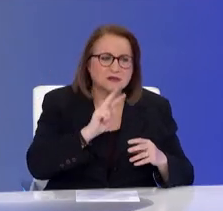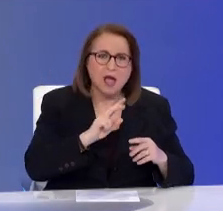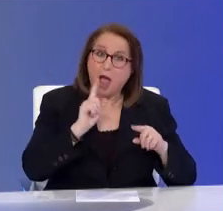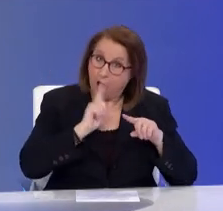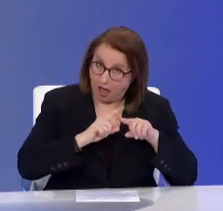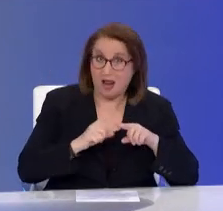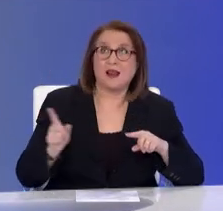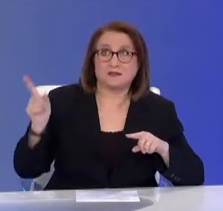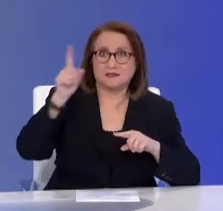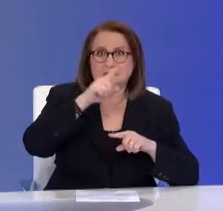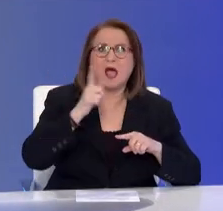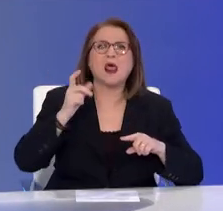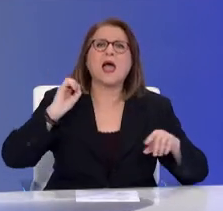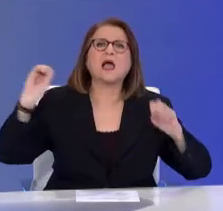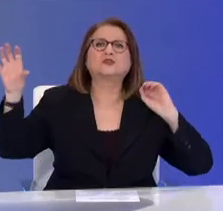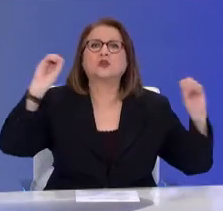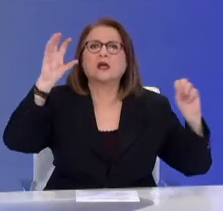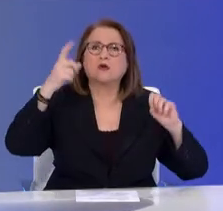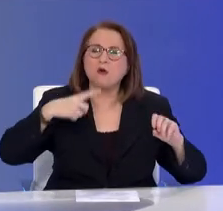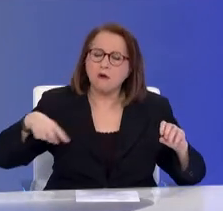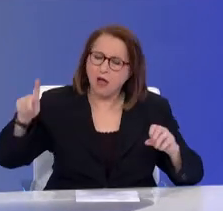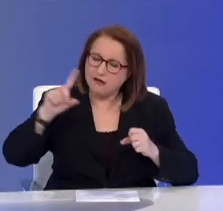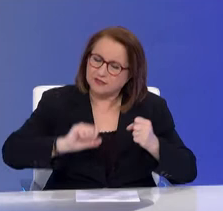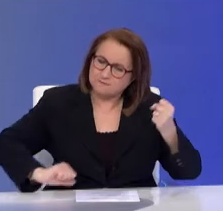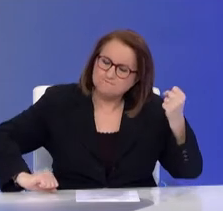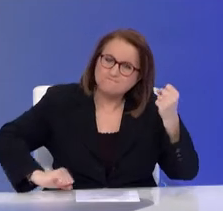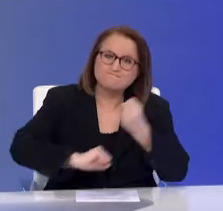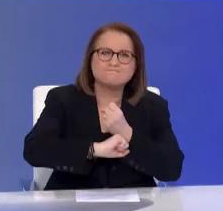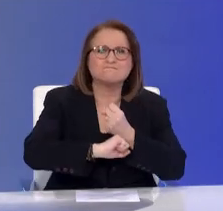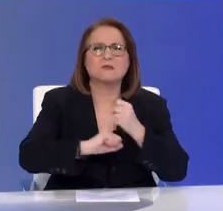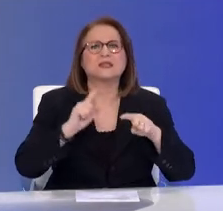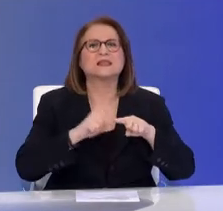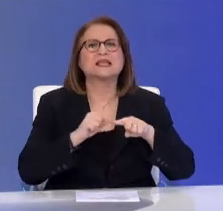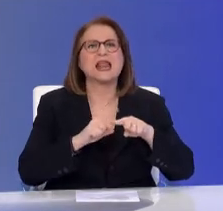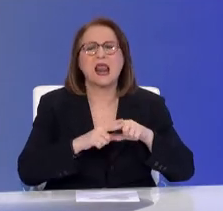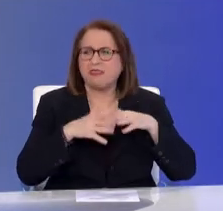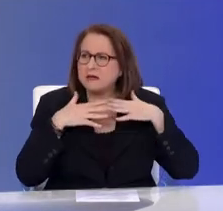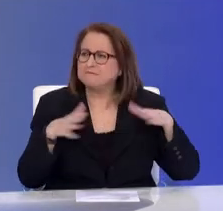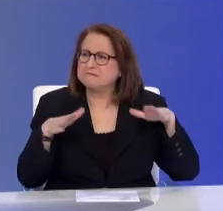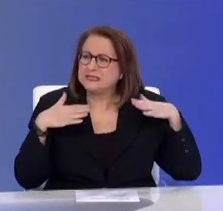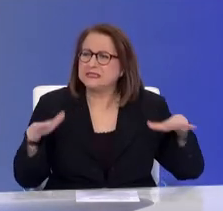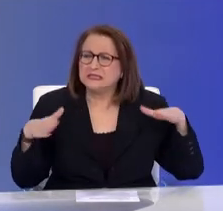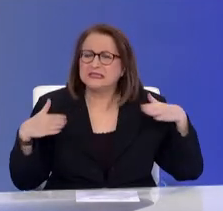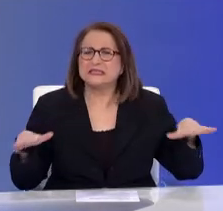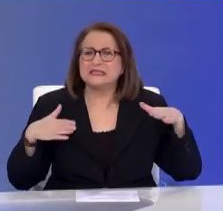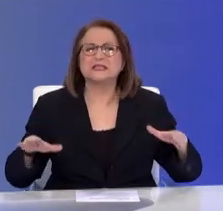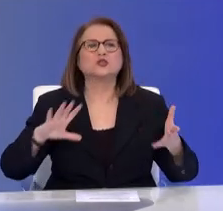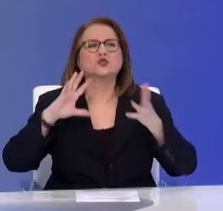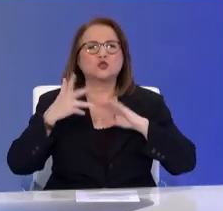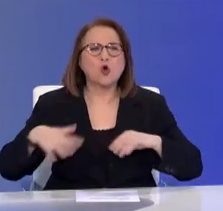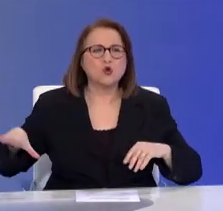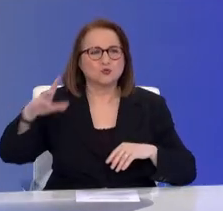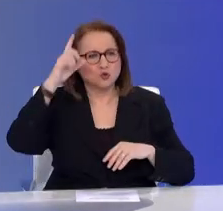κίνημα του φιλελληνισμού πραγματικά να βοηθήσει στην